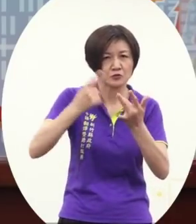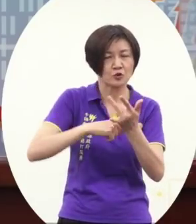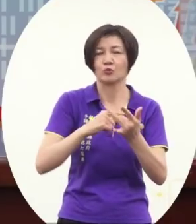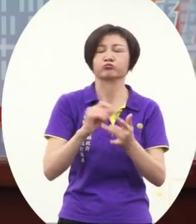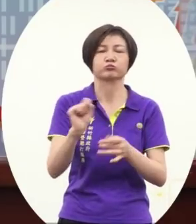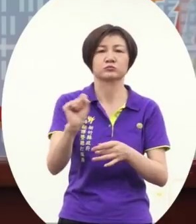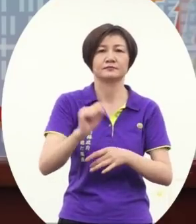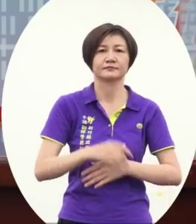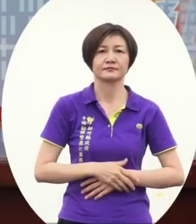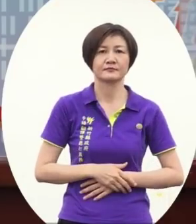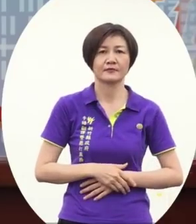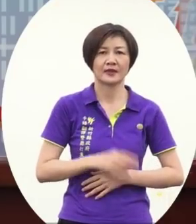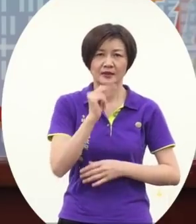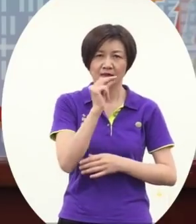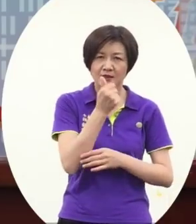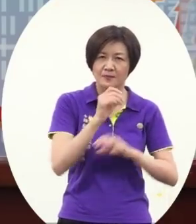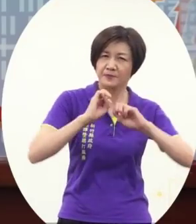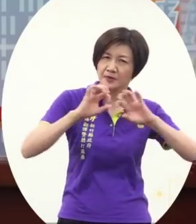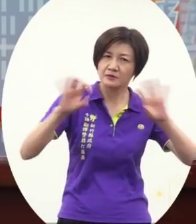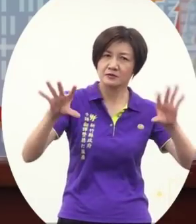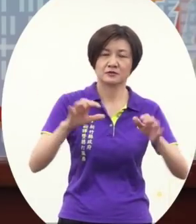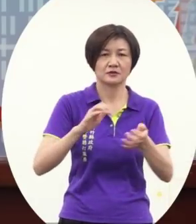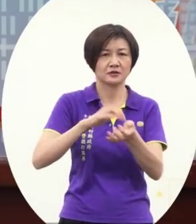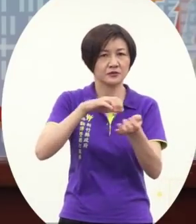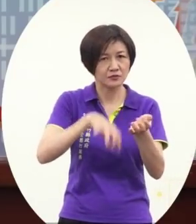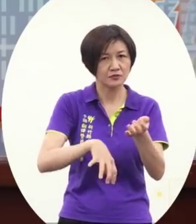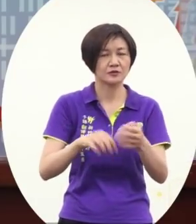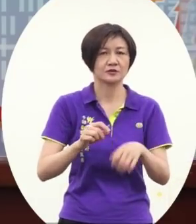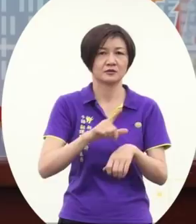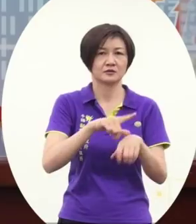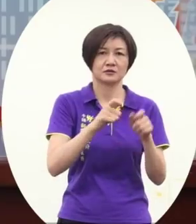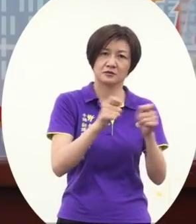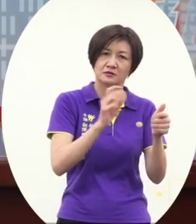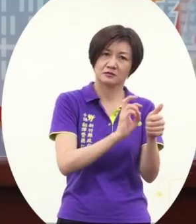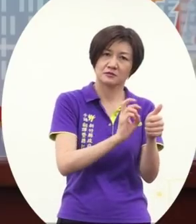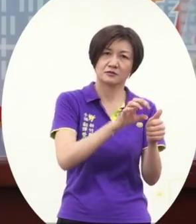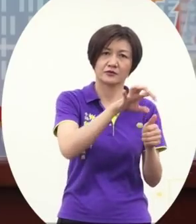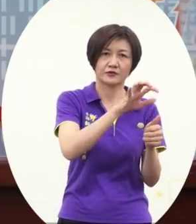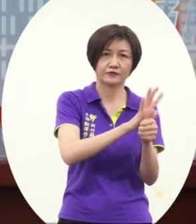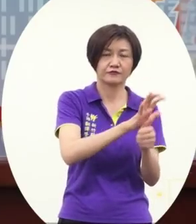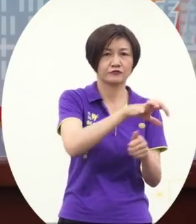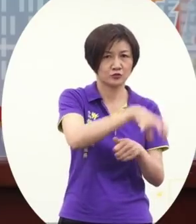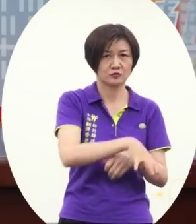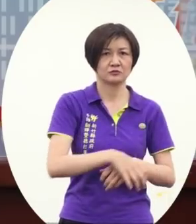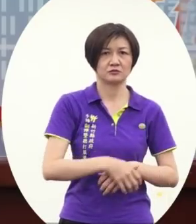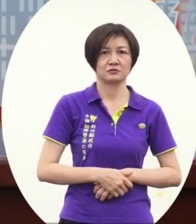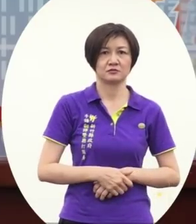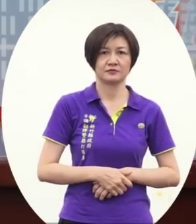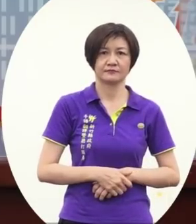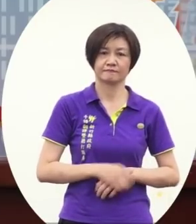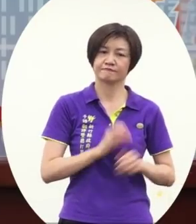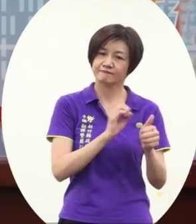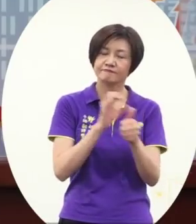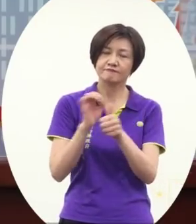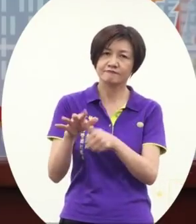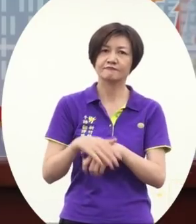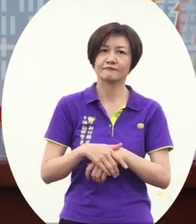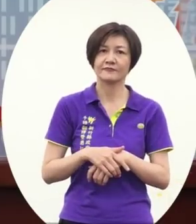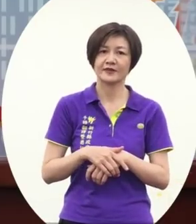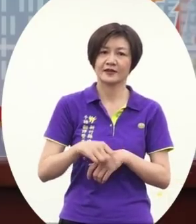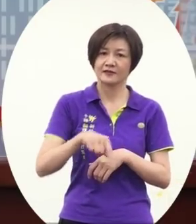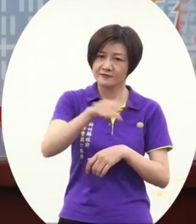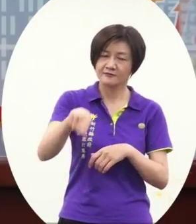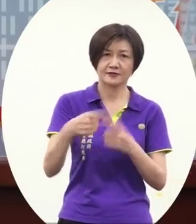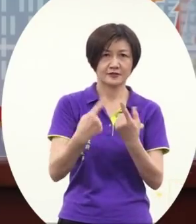吁我们的医疗机构跟这个长照机构，你必须要根据我们这